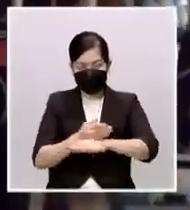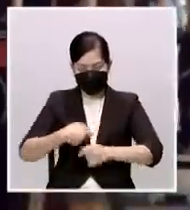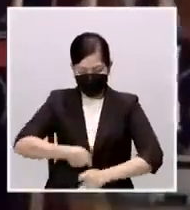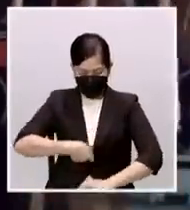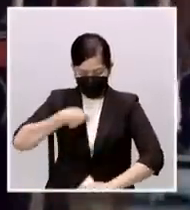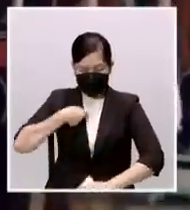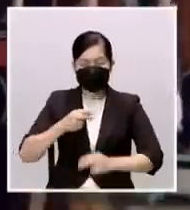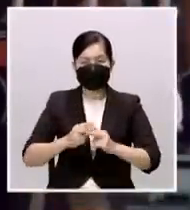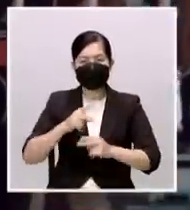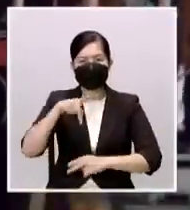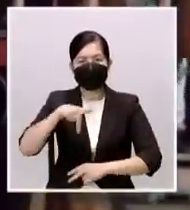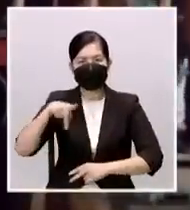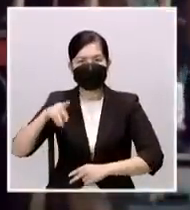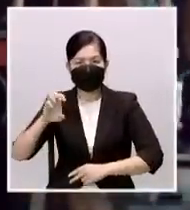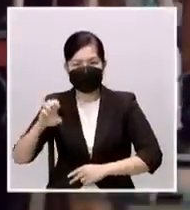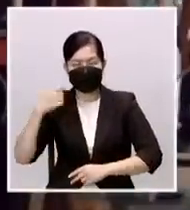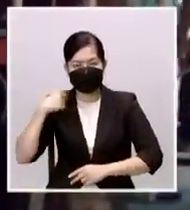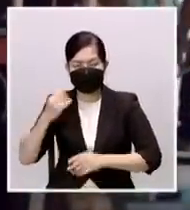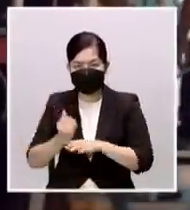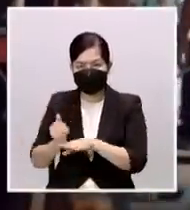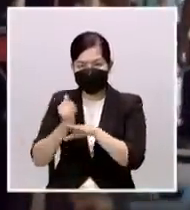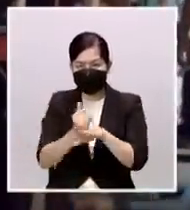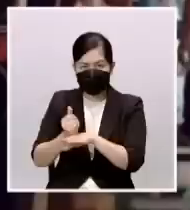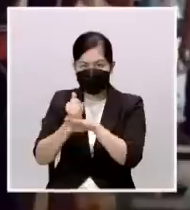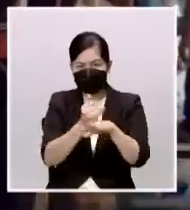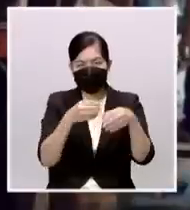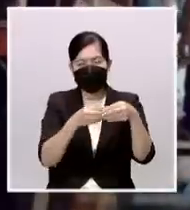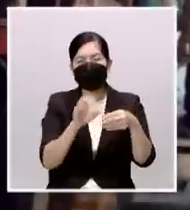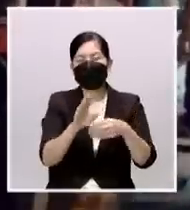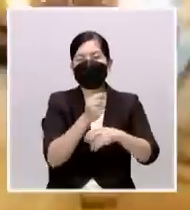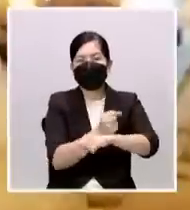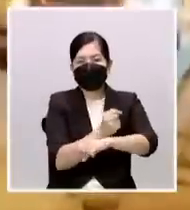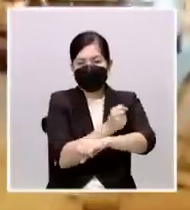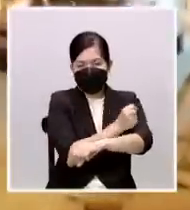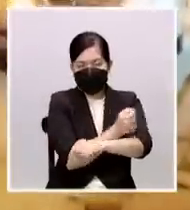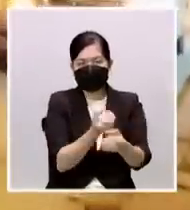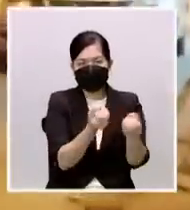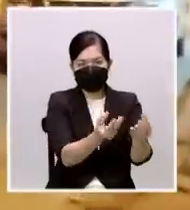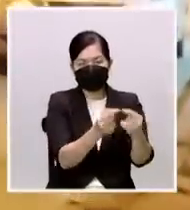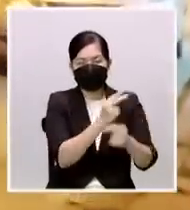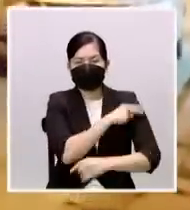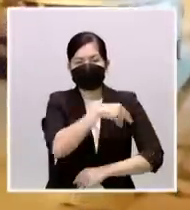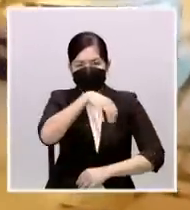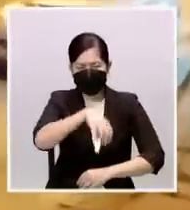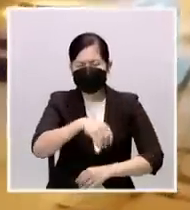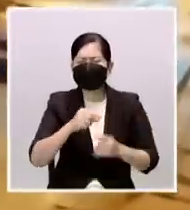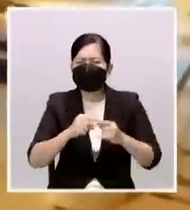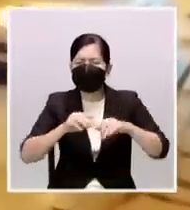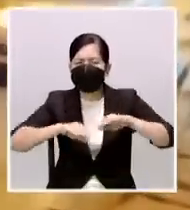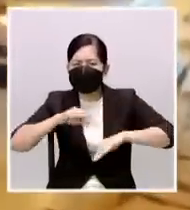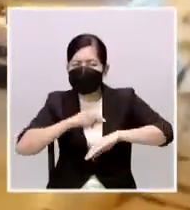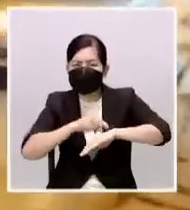ไปขนแรงงานต่างด้าวแล้วก็นำตัวไปรักษากันที่โรงพยาบาลค่ะนี่เป็นเหตุการณ์เมื่อช่วงประมาณ4